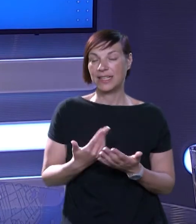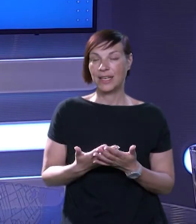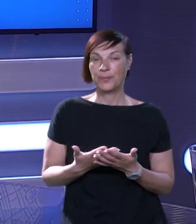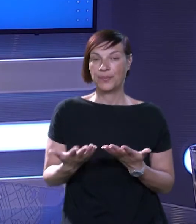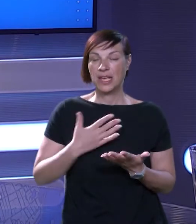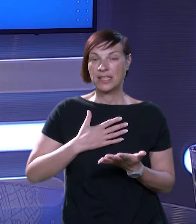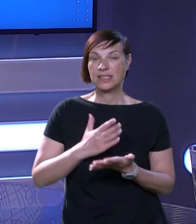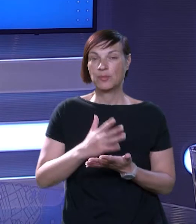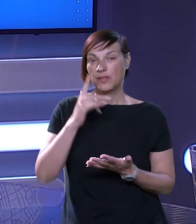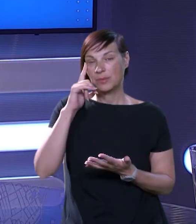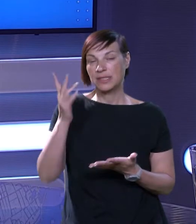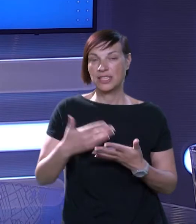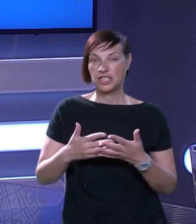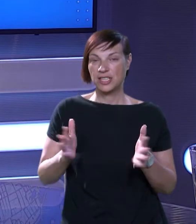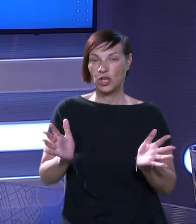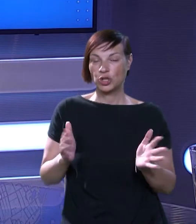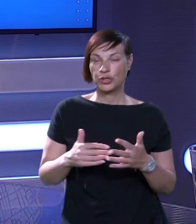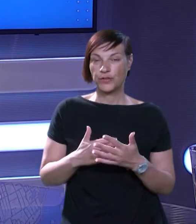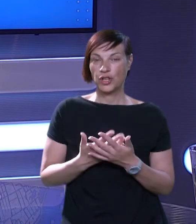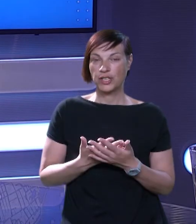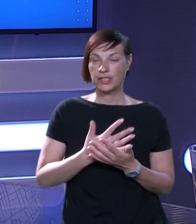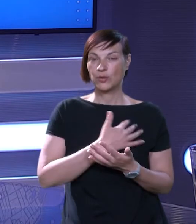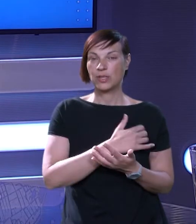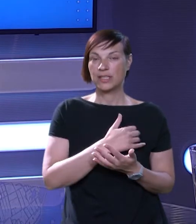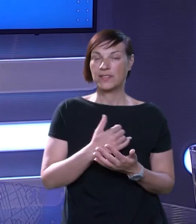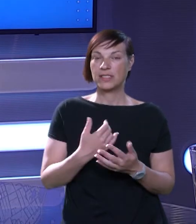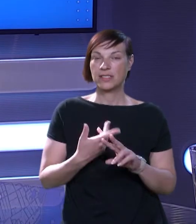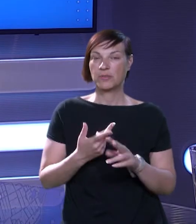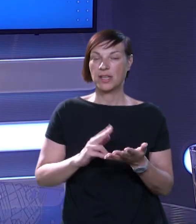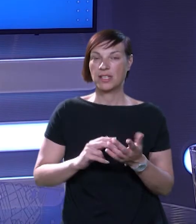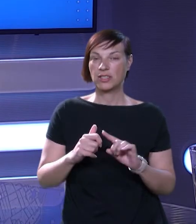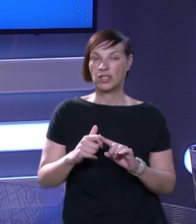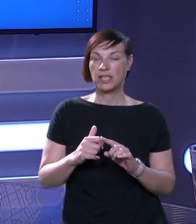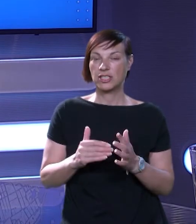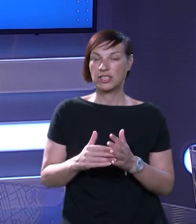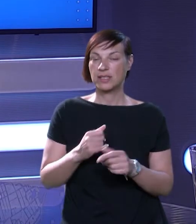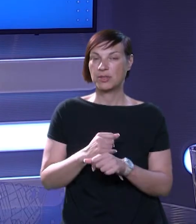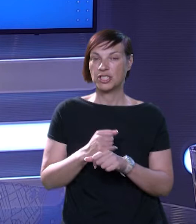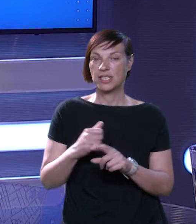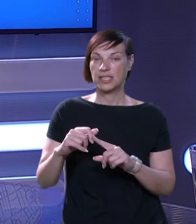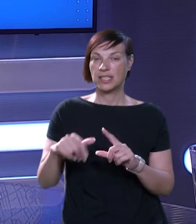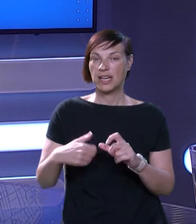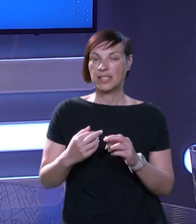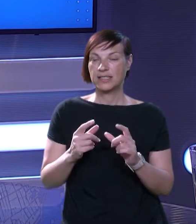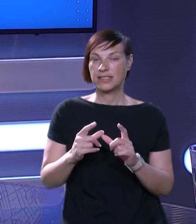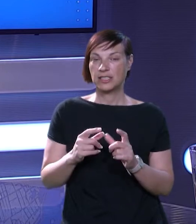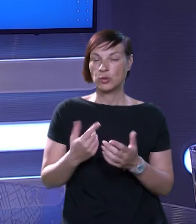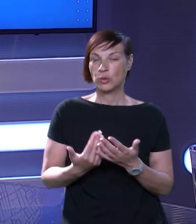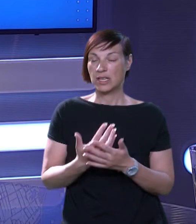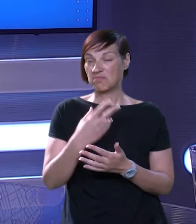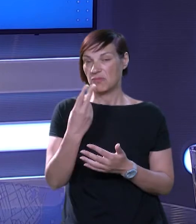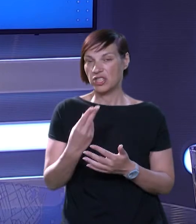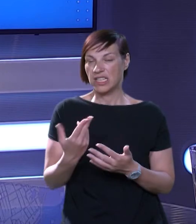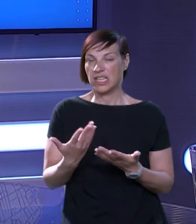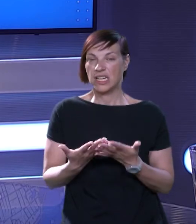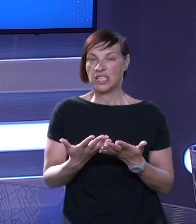nekako uvijek mislila kako će se otvoriti, jer u Hrvatskom narodnom kazalištu trebaš raditi klasiku, naravno, na neki suvremeni način. I uvijek